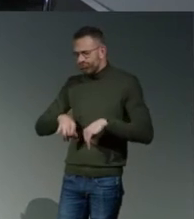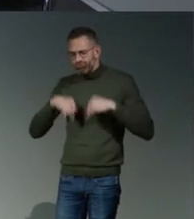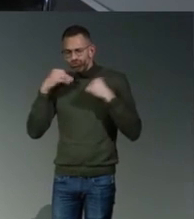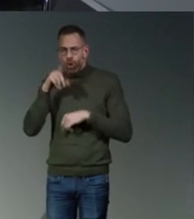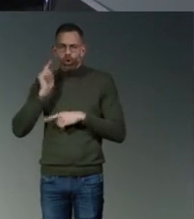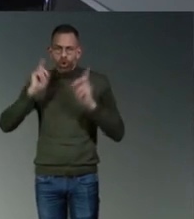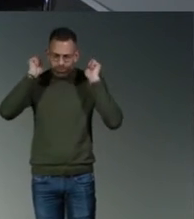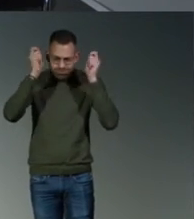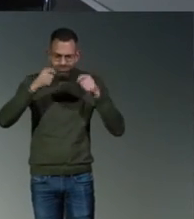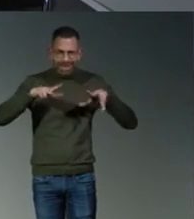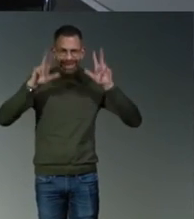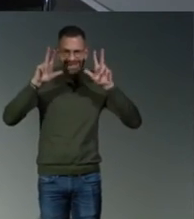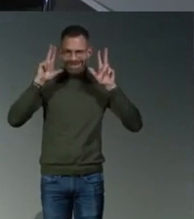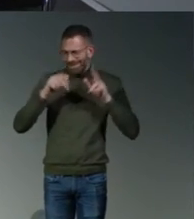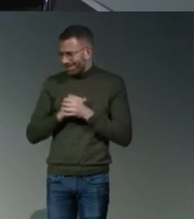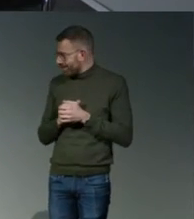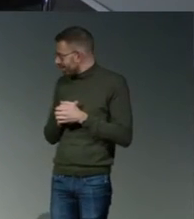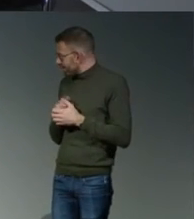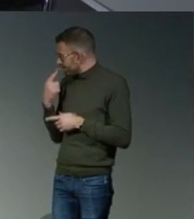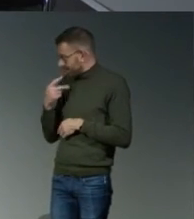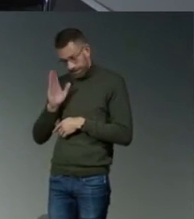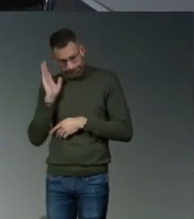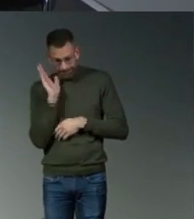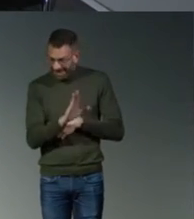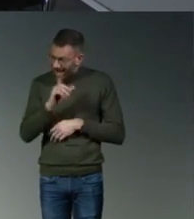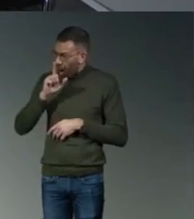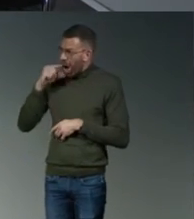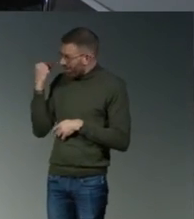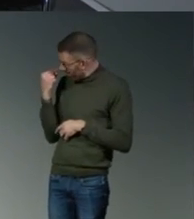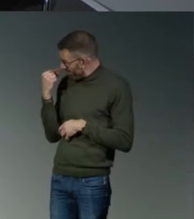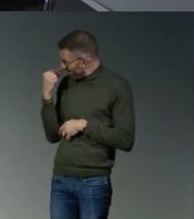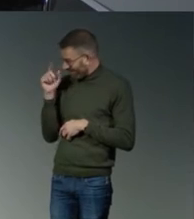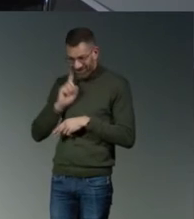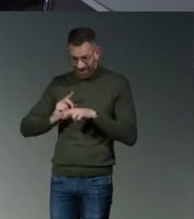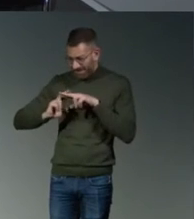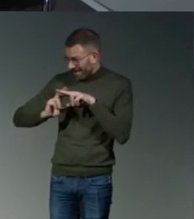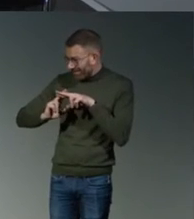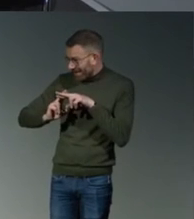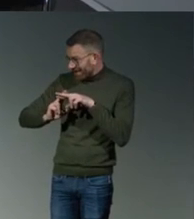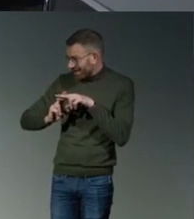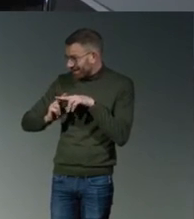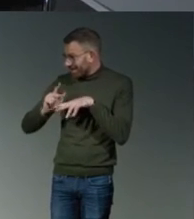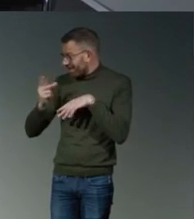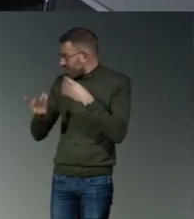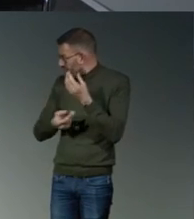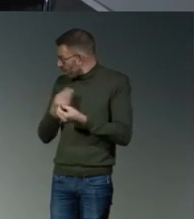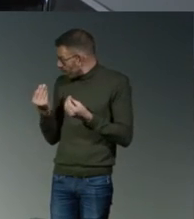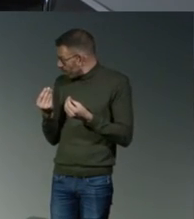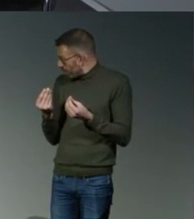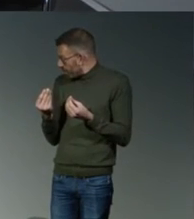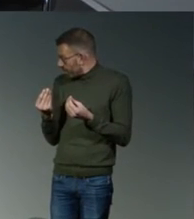enfin, est-ce que ce serait un univers vraiment masculin ? Et, enfin, bon, est-ce que ça veut dire